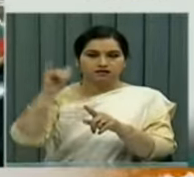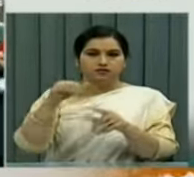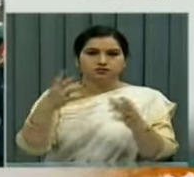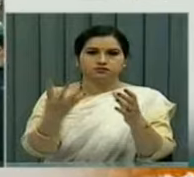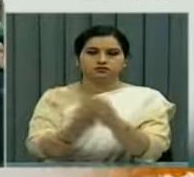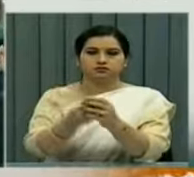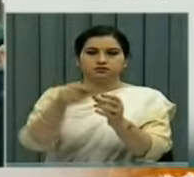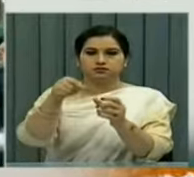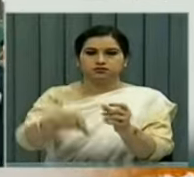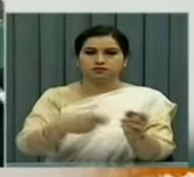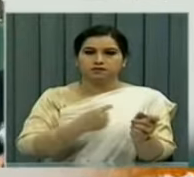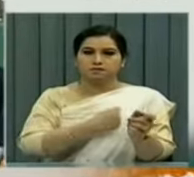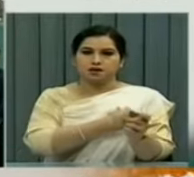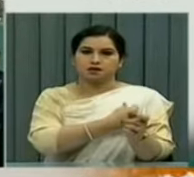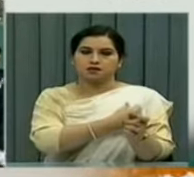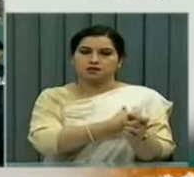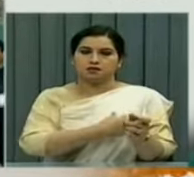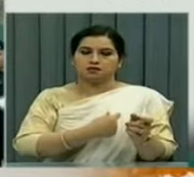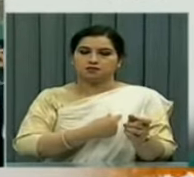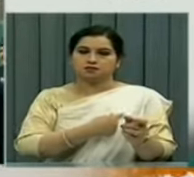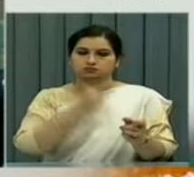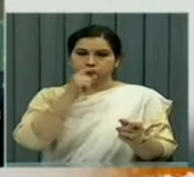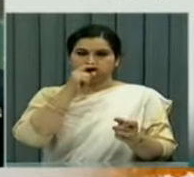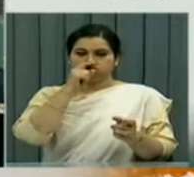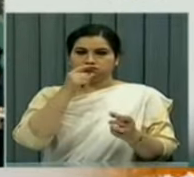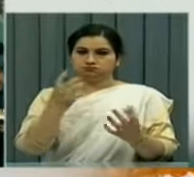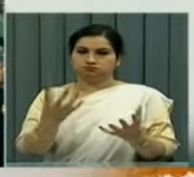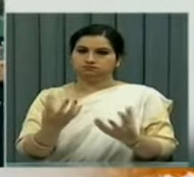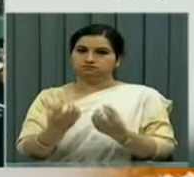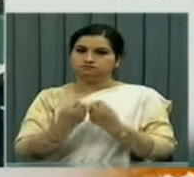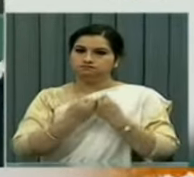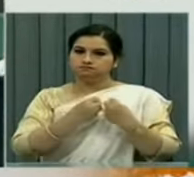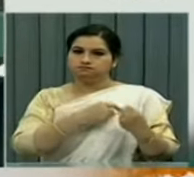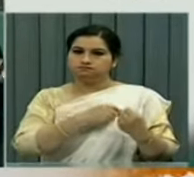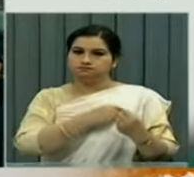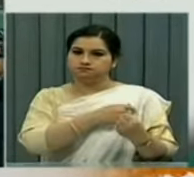The medals on their chest tell their story of valor.